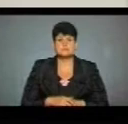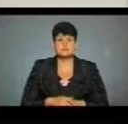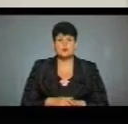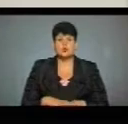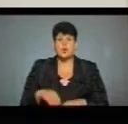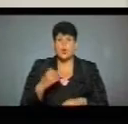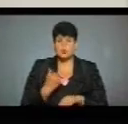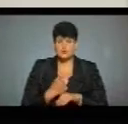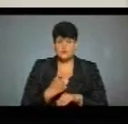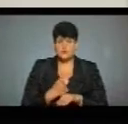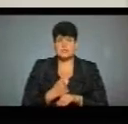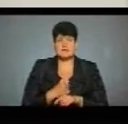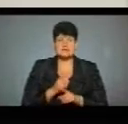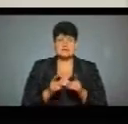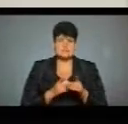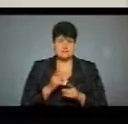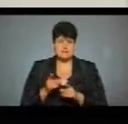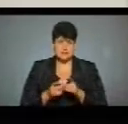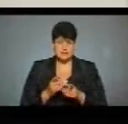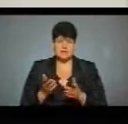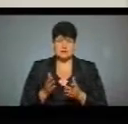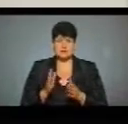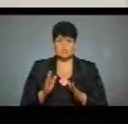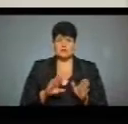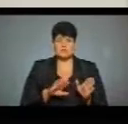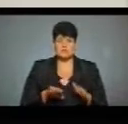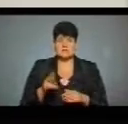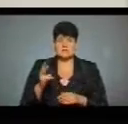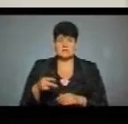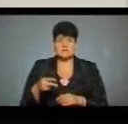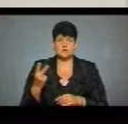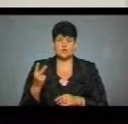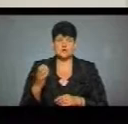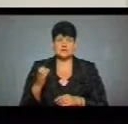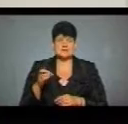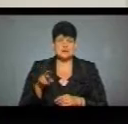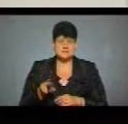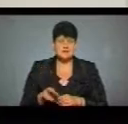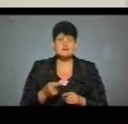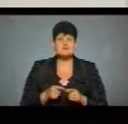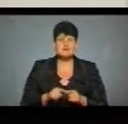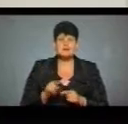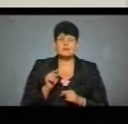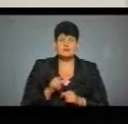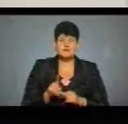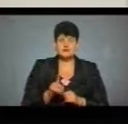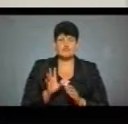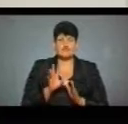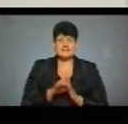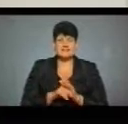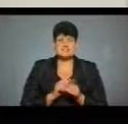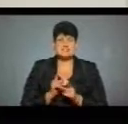зміни, які відбудуться після 22 серпня, це те, що внесені